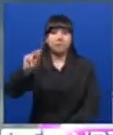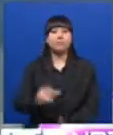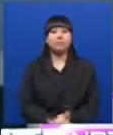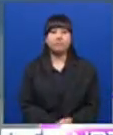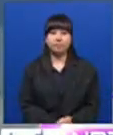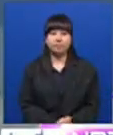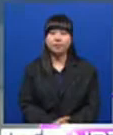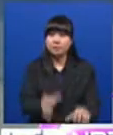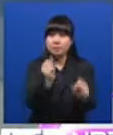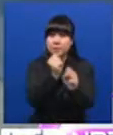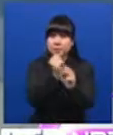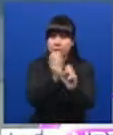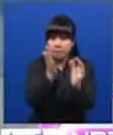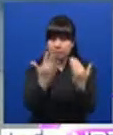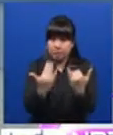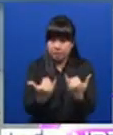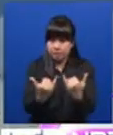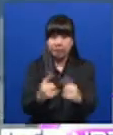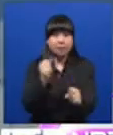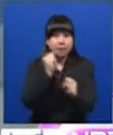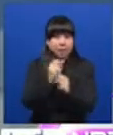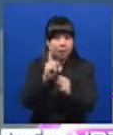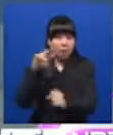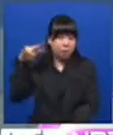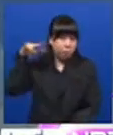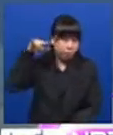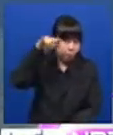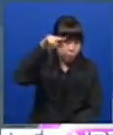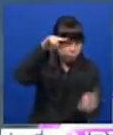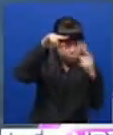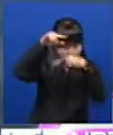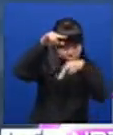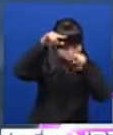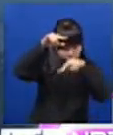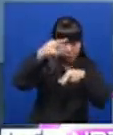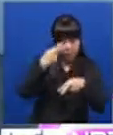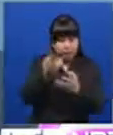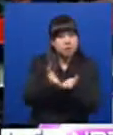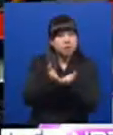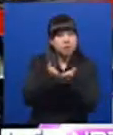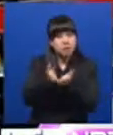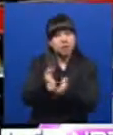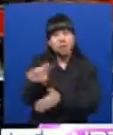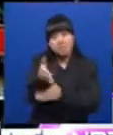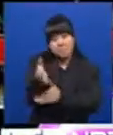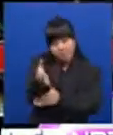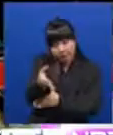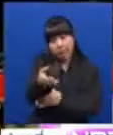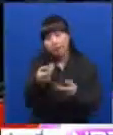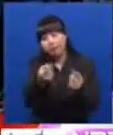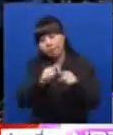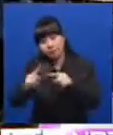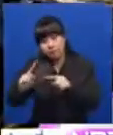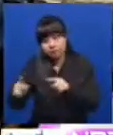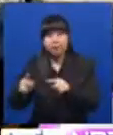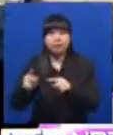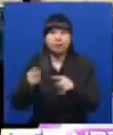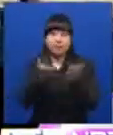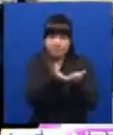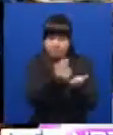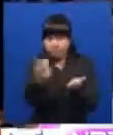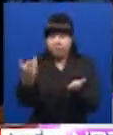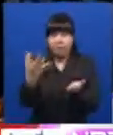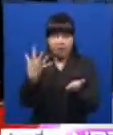ปฏิบัติการครั้งนี้เจ้าหน้าที่ได้ใช้อากาศยานบินสำรวจพบกลุ่มเรือประมงลอยลำหาปลาหาปลิงทะเลและคลาดหอย5ลำ